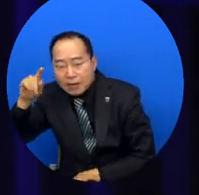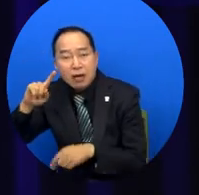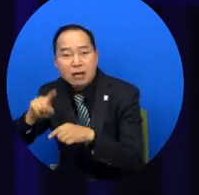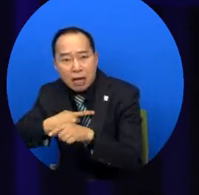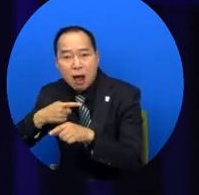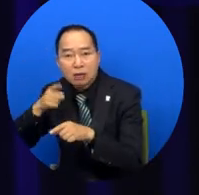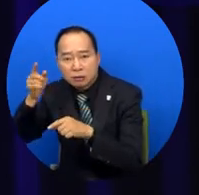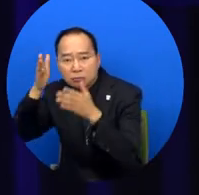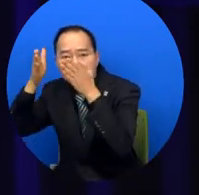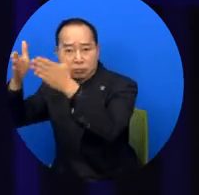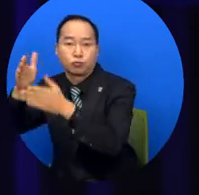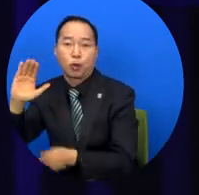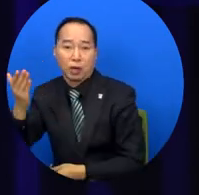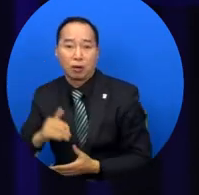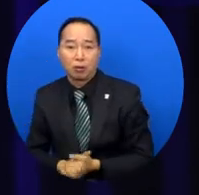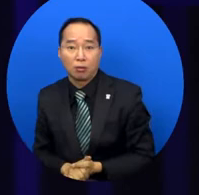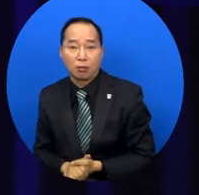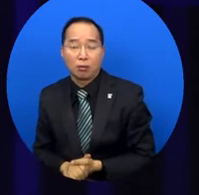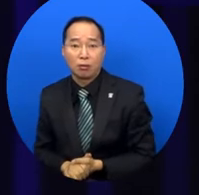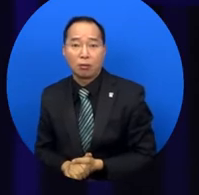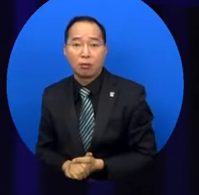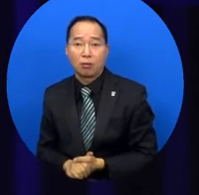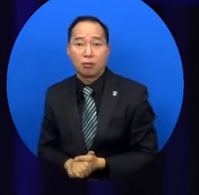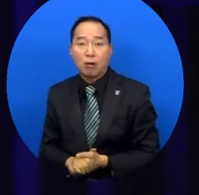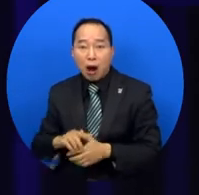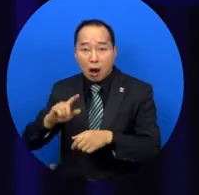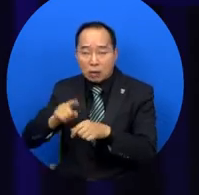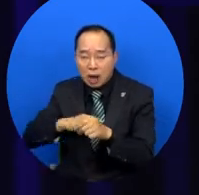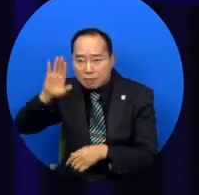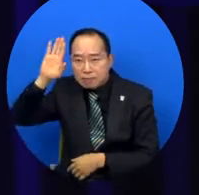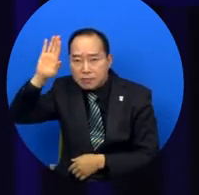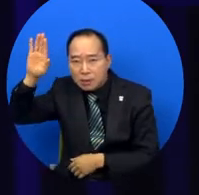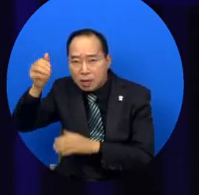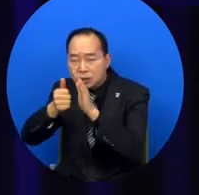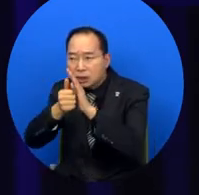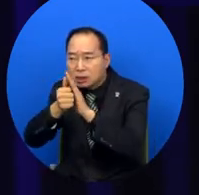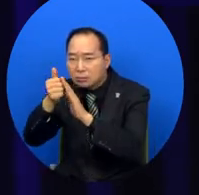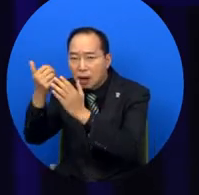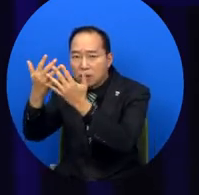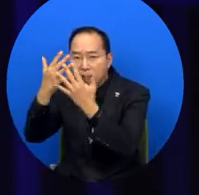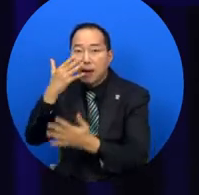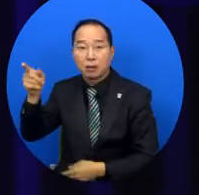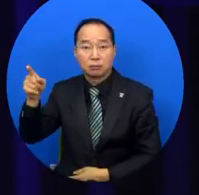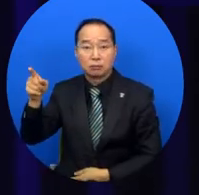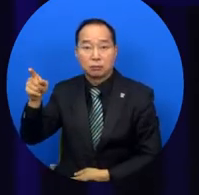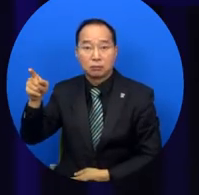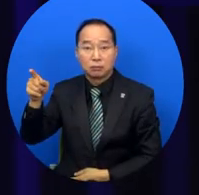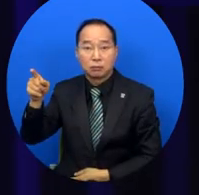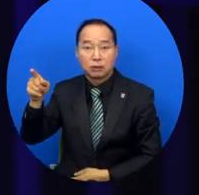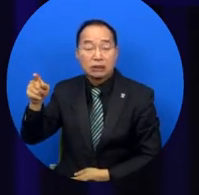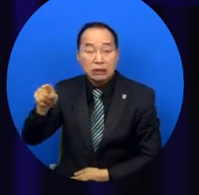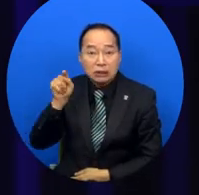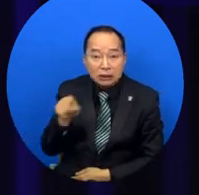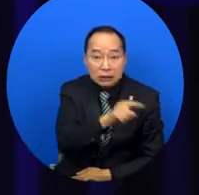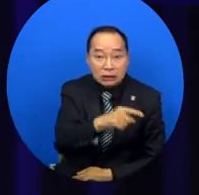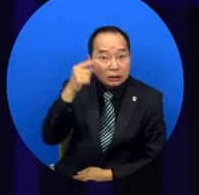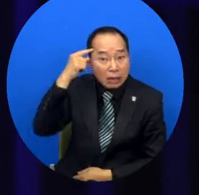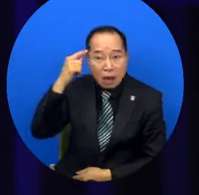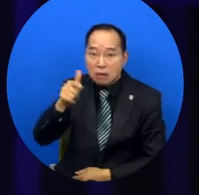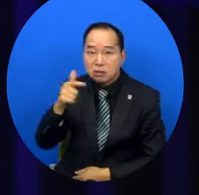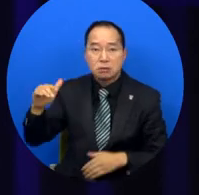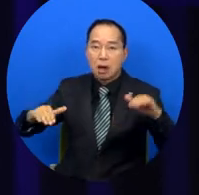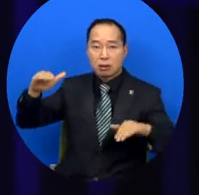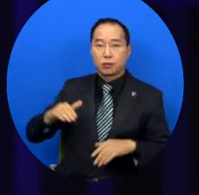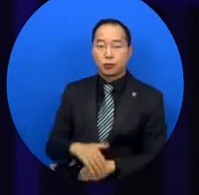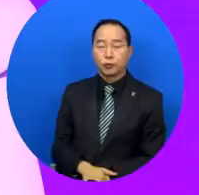눈이 떠지고 생각도 그걸로 가게 돼요. 그러다 보면 그 사람한테 기회가 더 보이고 올 수도 있는 거예요. 그러니까 그 마음